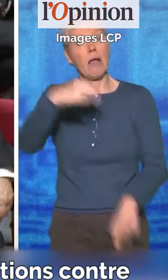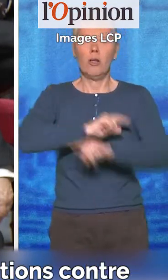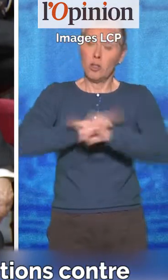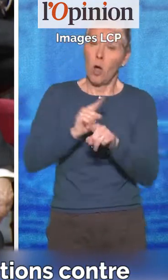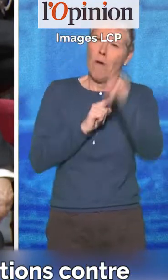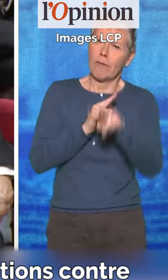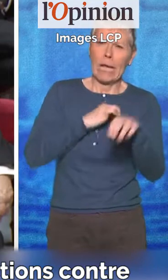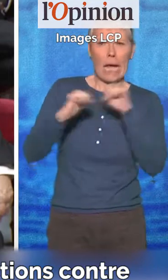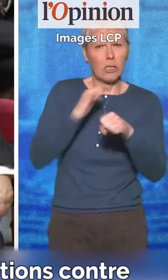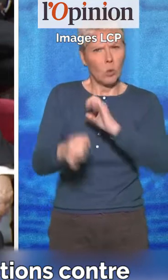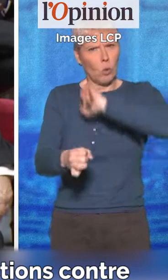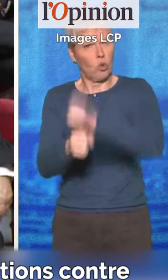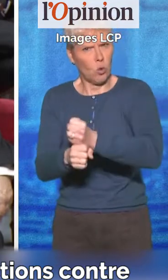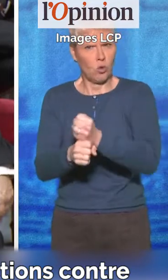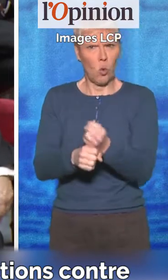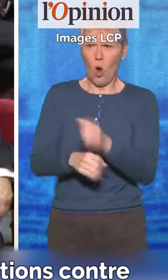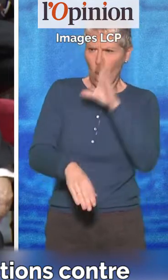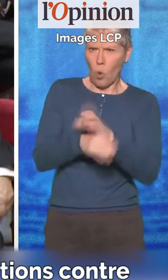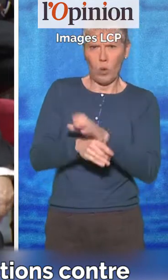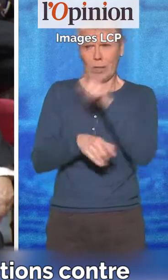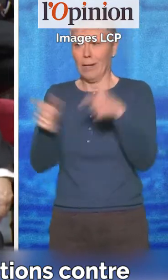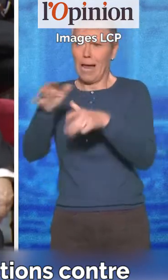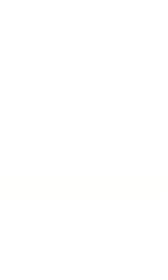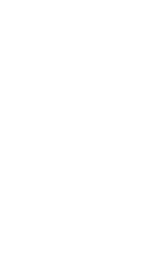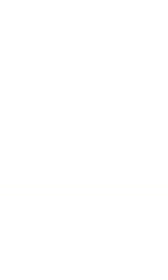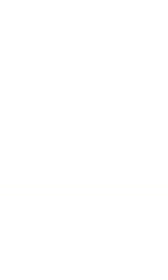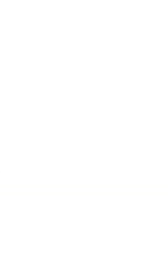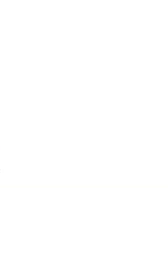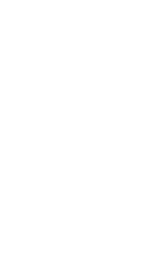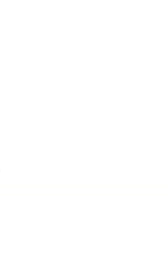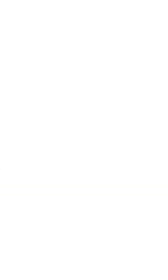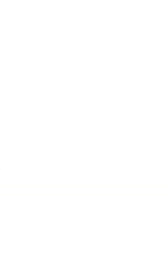d'actions et de sanctions contre ceux qui se soustraient à la règle commune